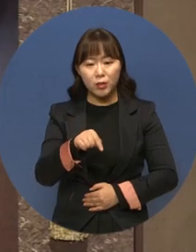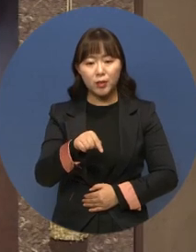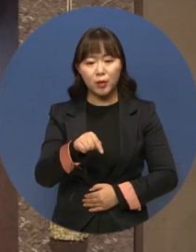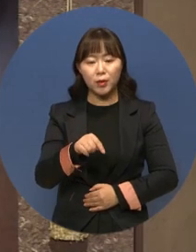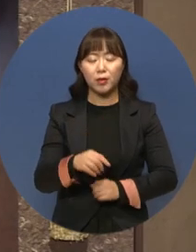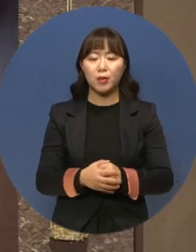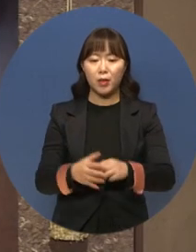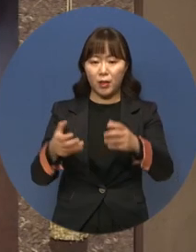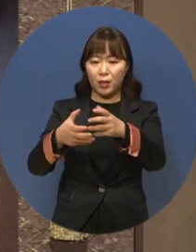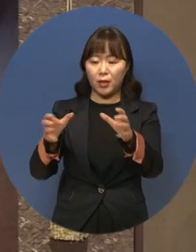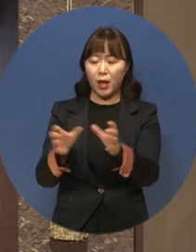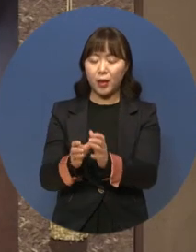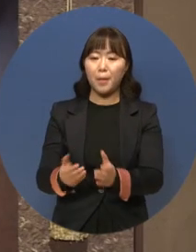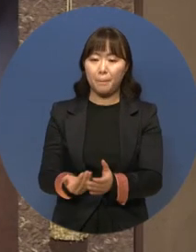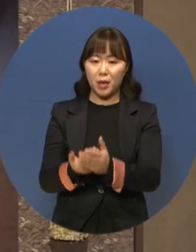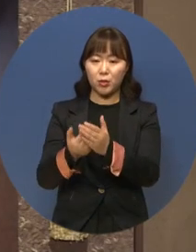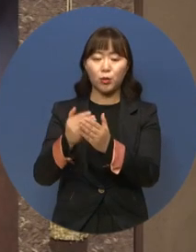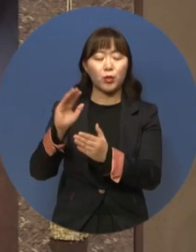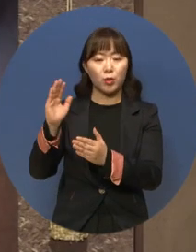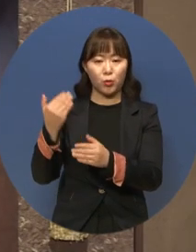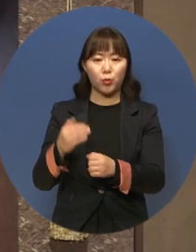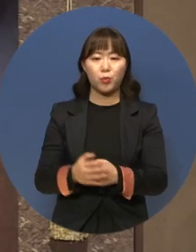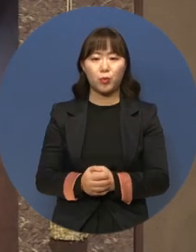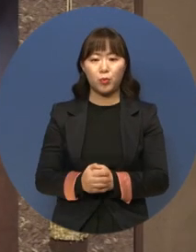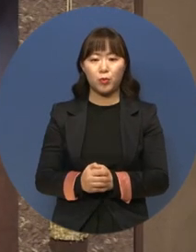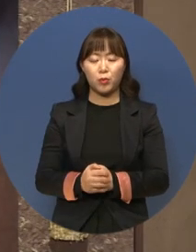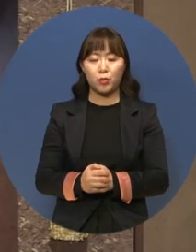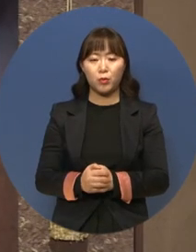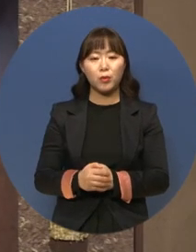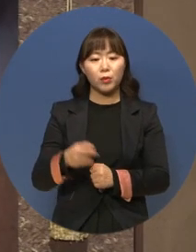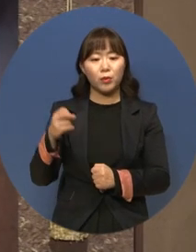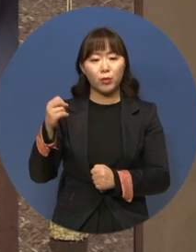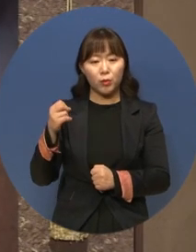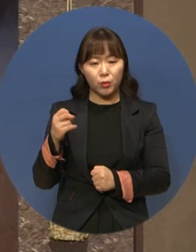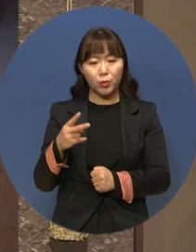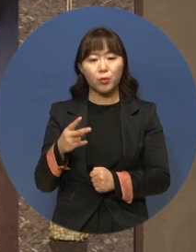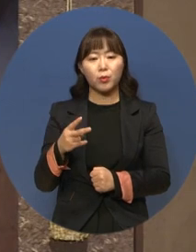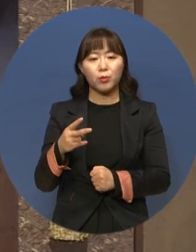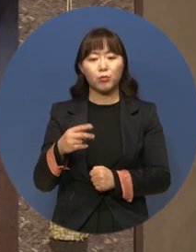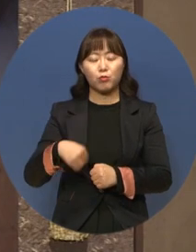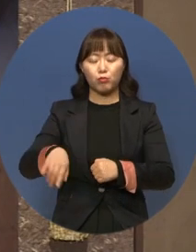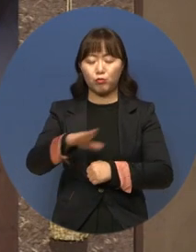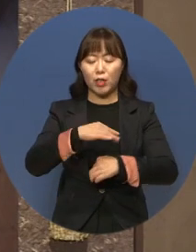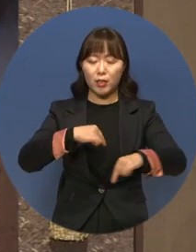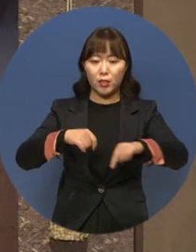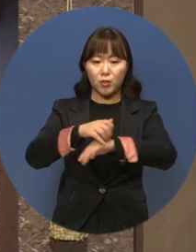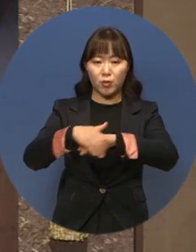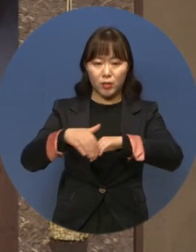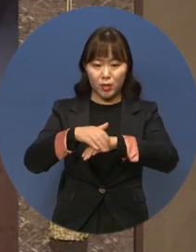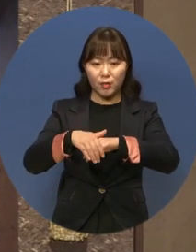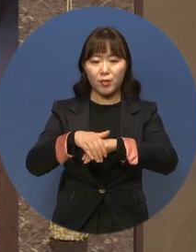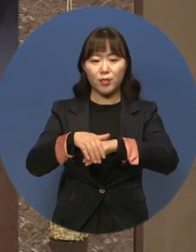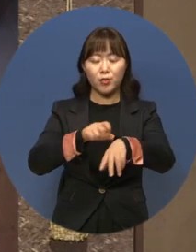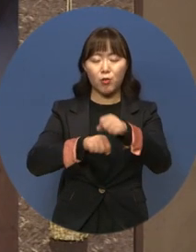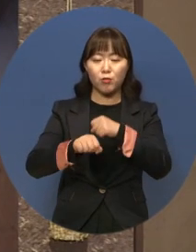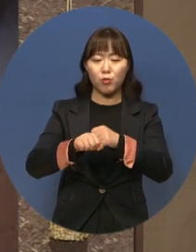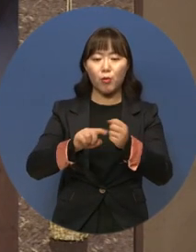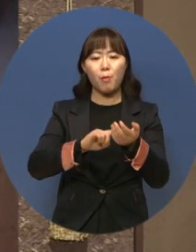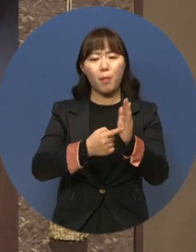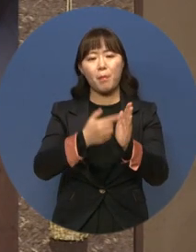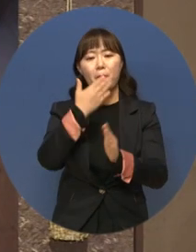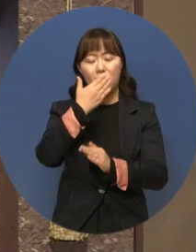뭐 당의 발전이 되는 것이고 그렇죠? 그리고 우리 정책이 적극적으로 펴나갈 수 있는 네. 그러한 기반을 마련하는 것이